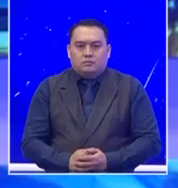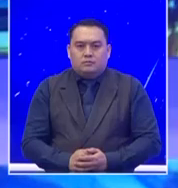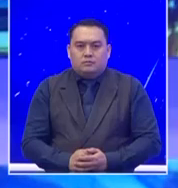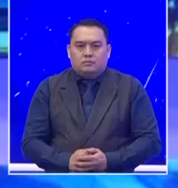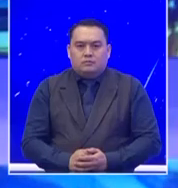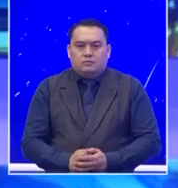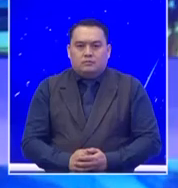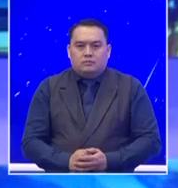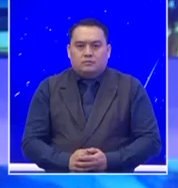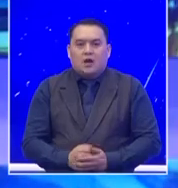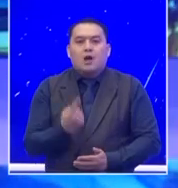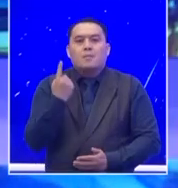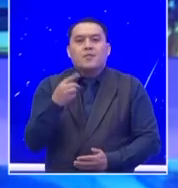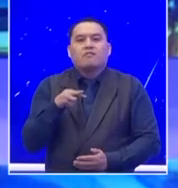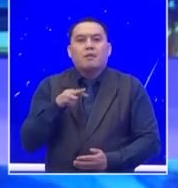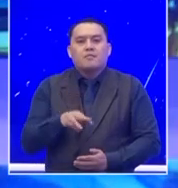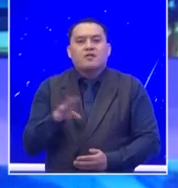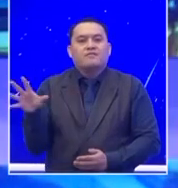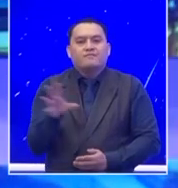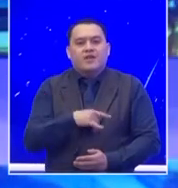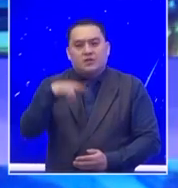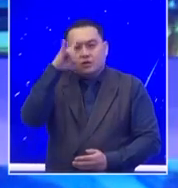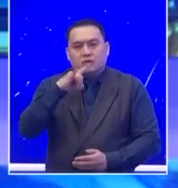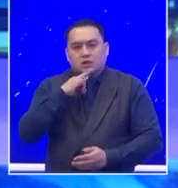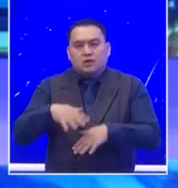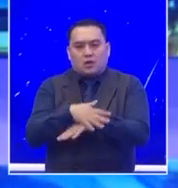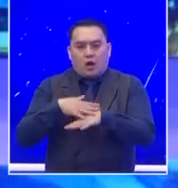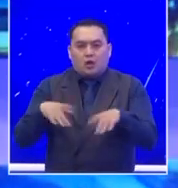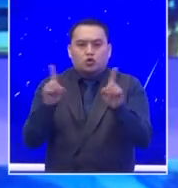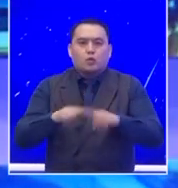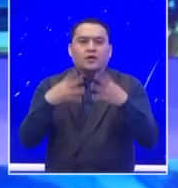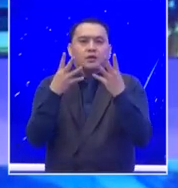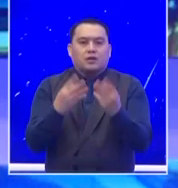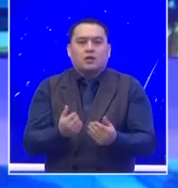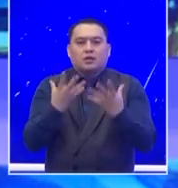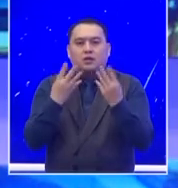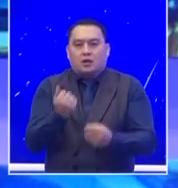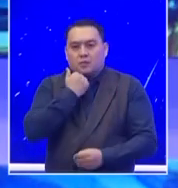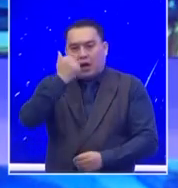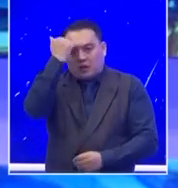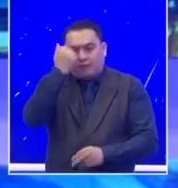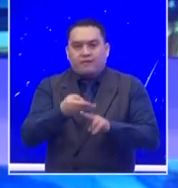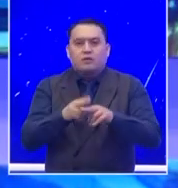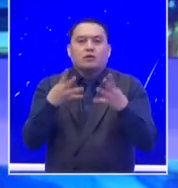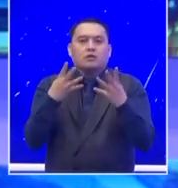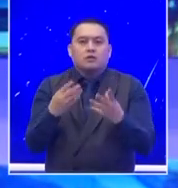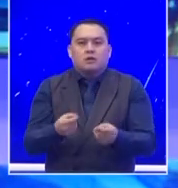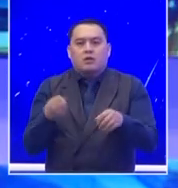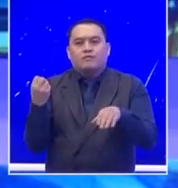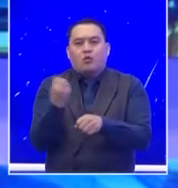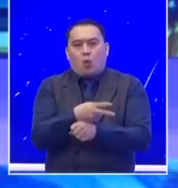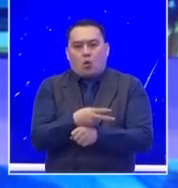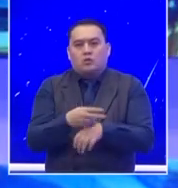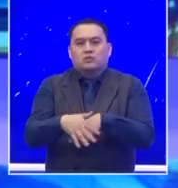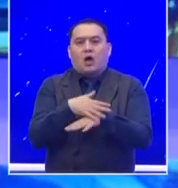С благодарностью в душе. 1 марта весь народ Казахстана отметит особенный день – День благодарности. В этот день депортированные в нашу